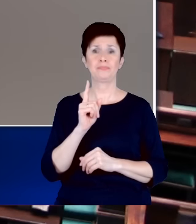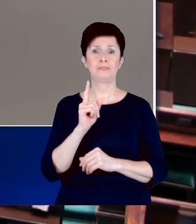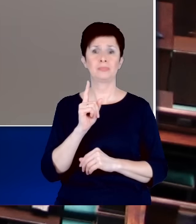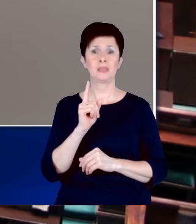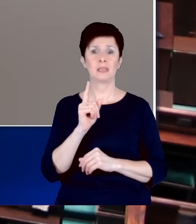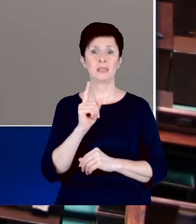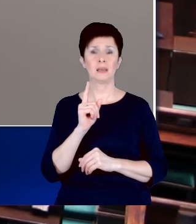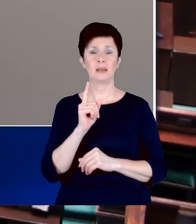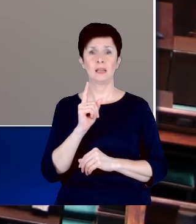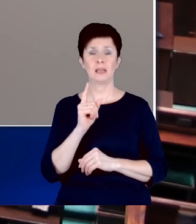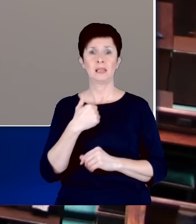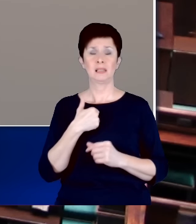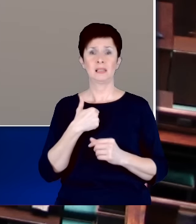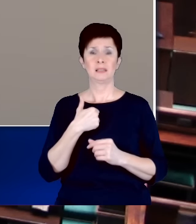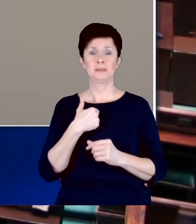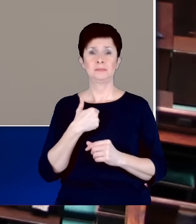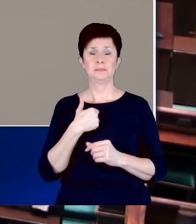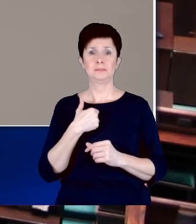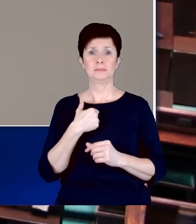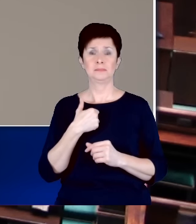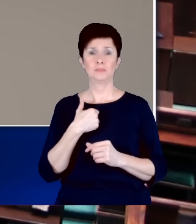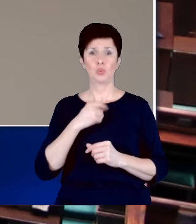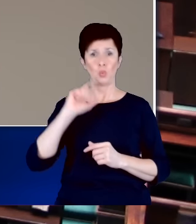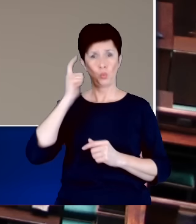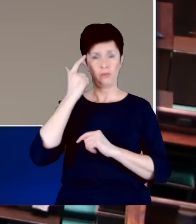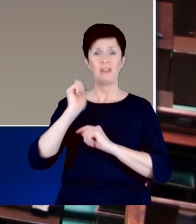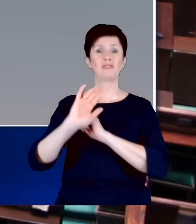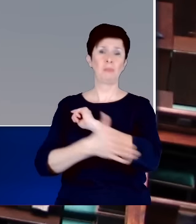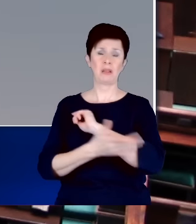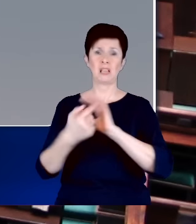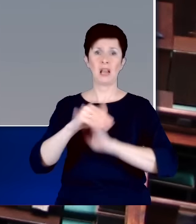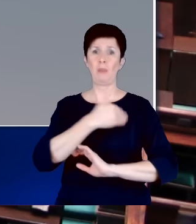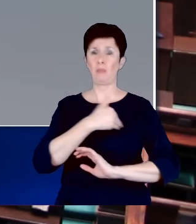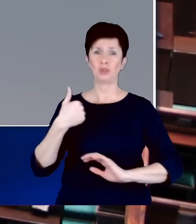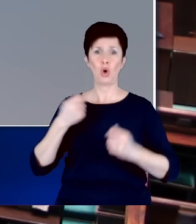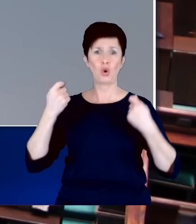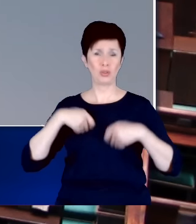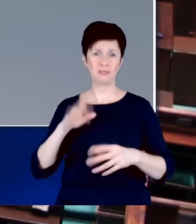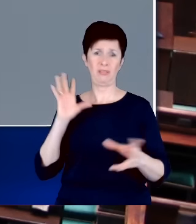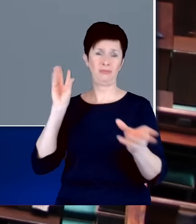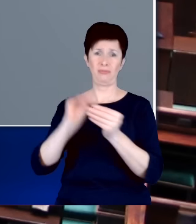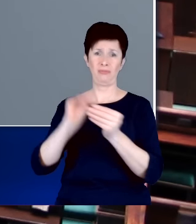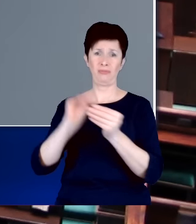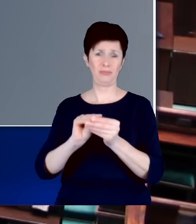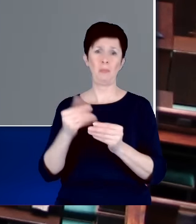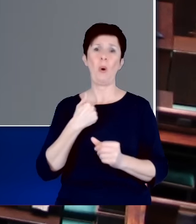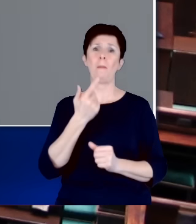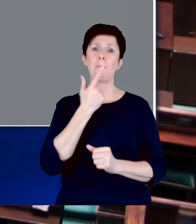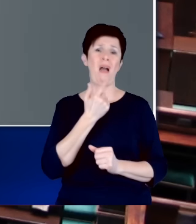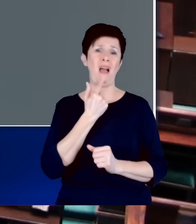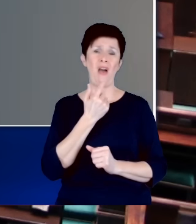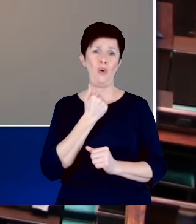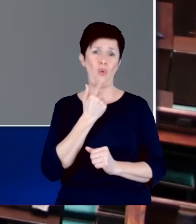żeby wsparcie dla szczególnie polskiego rolnictwa, które niestety zaniedbane do tej pory wciąż jest daleko, jeżeli chodzi o